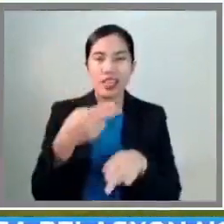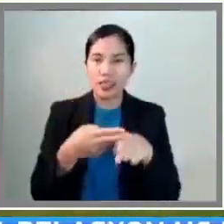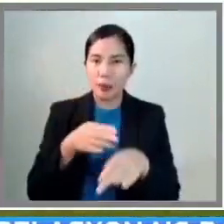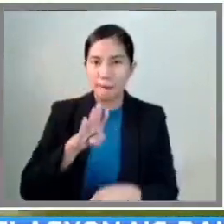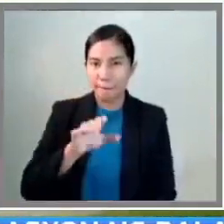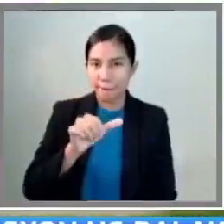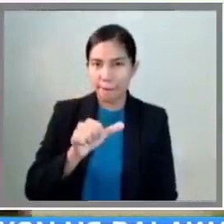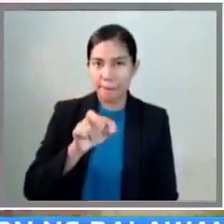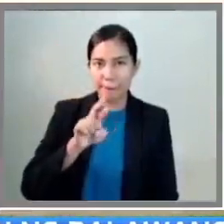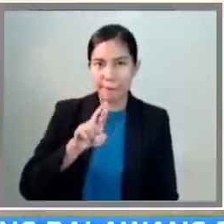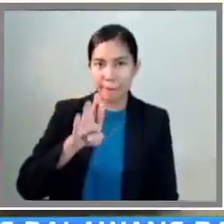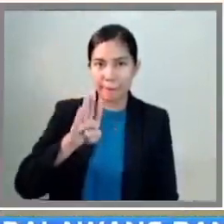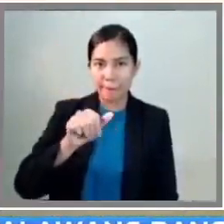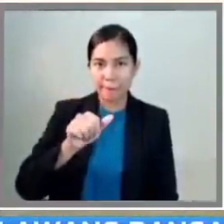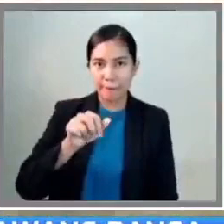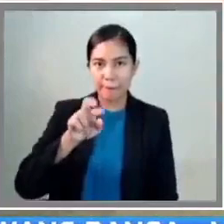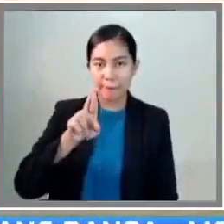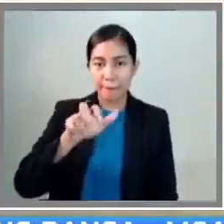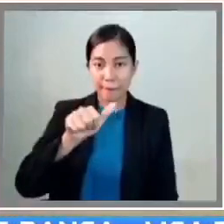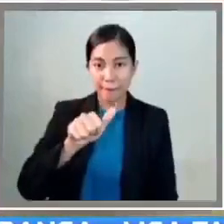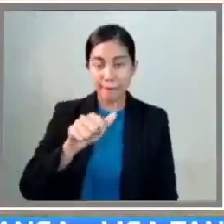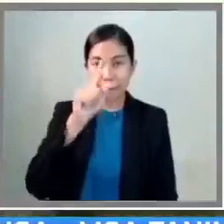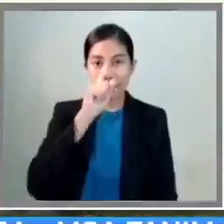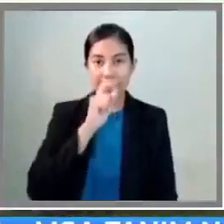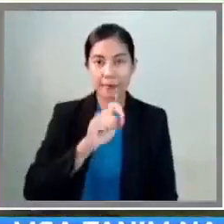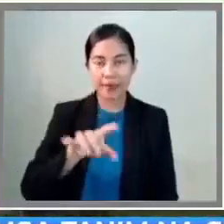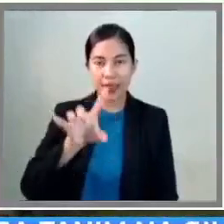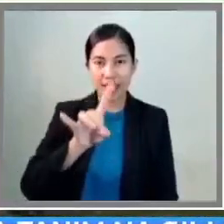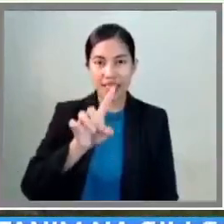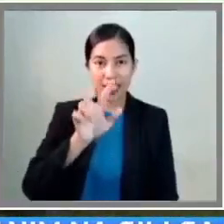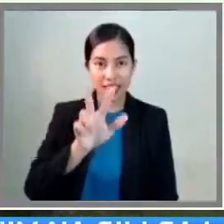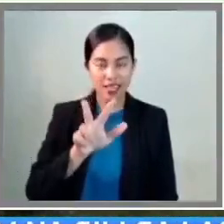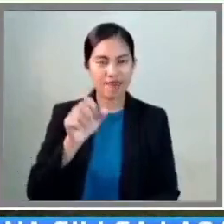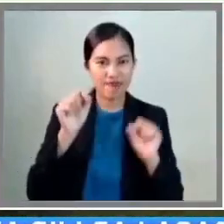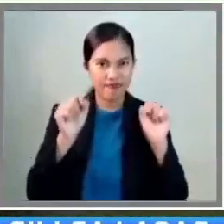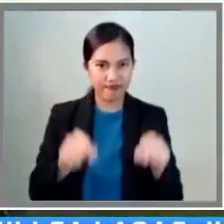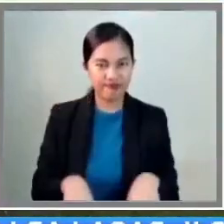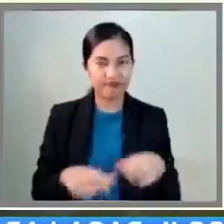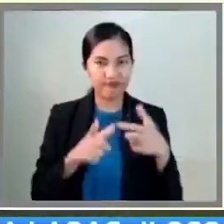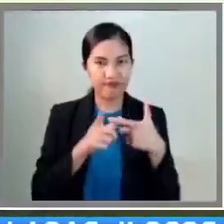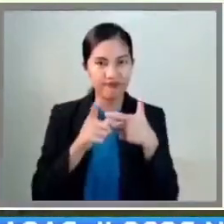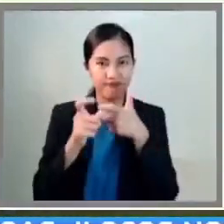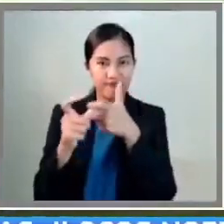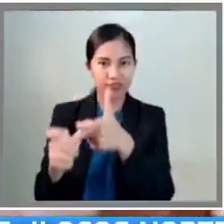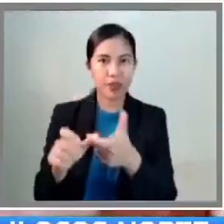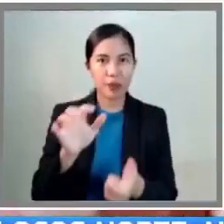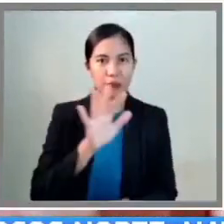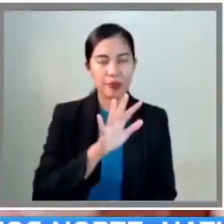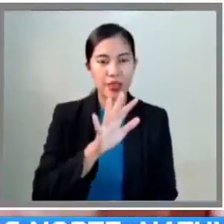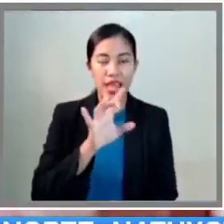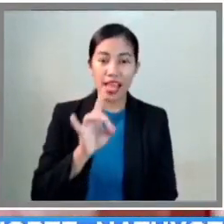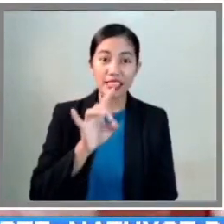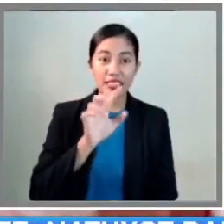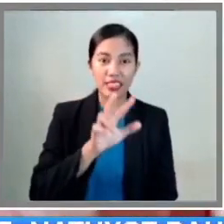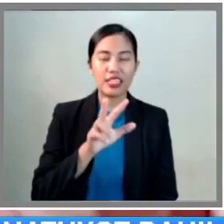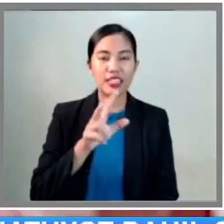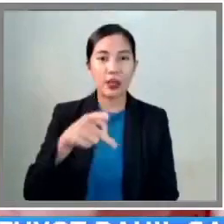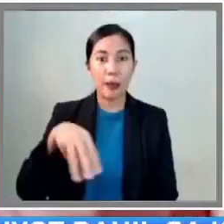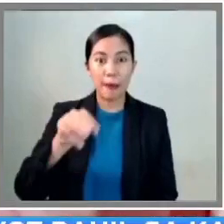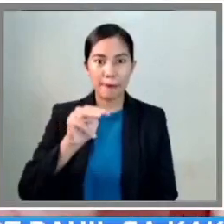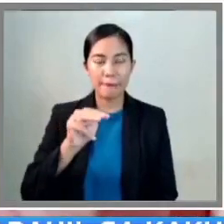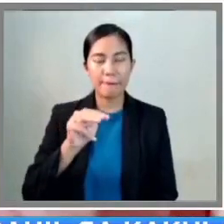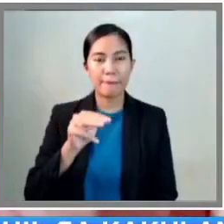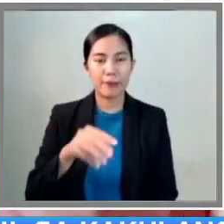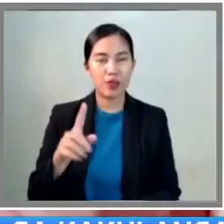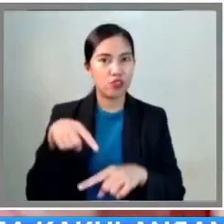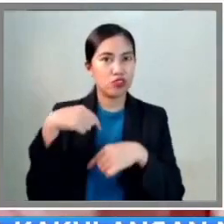years old, kaya niyang tumakbo ng 50 kilometers kada linggo. 40 years na siyang sumasali sa iba't ibang marathon at nakakolekta